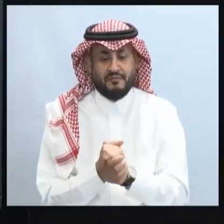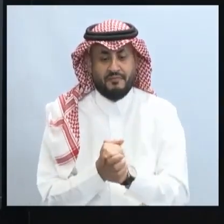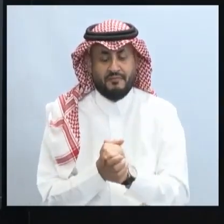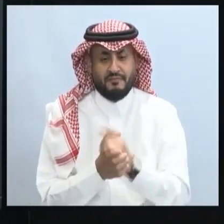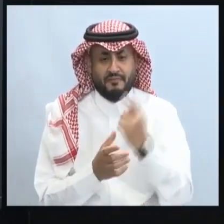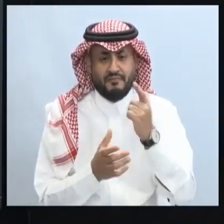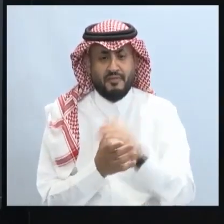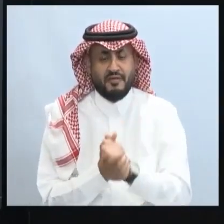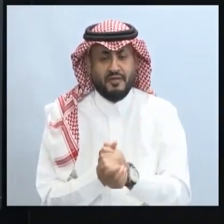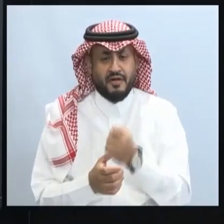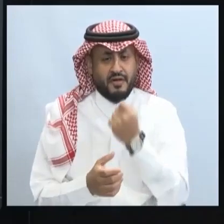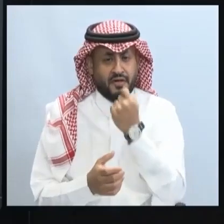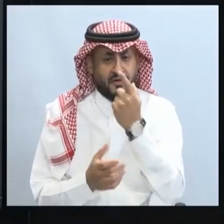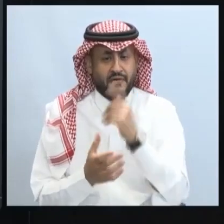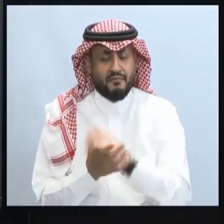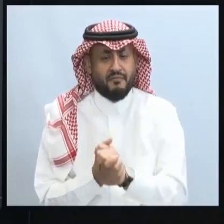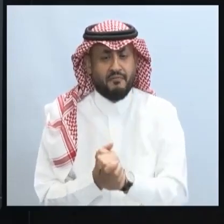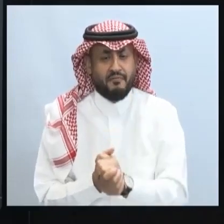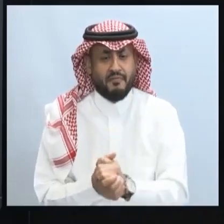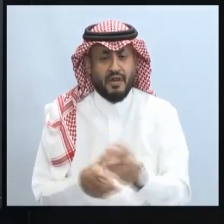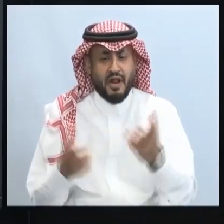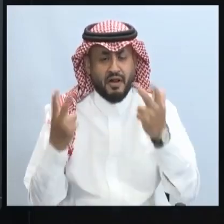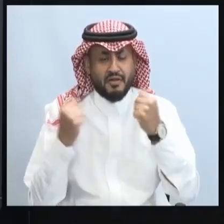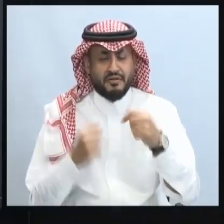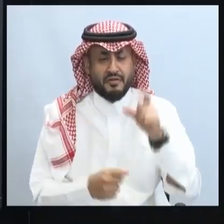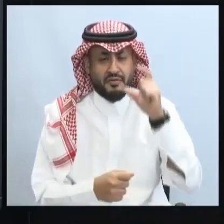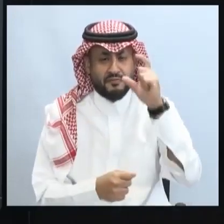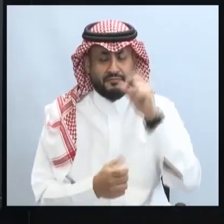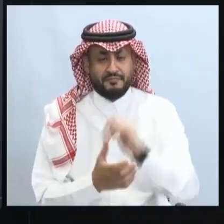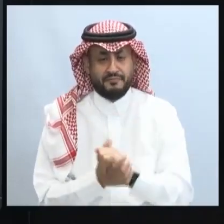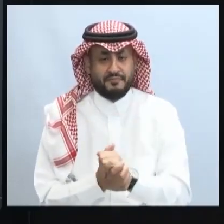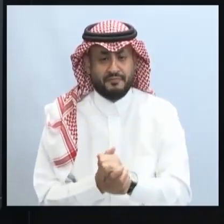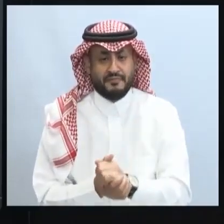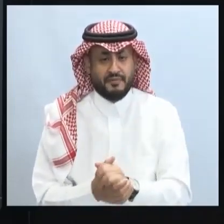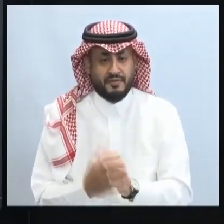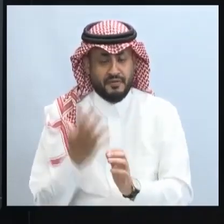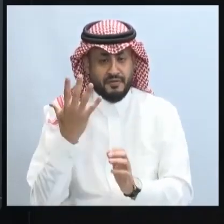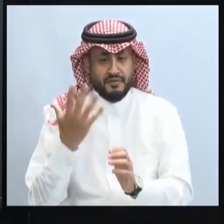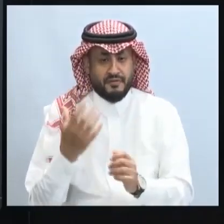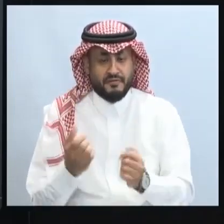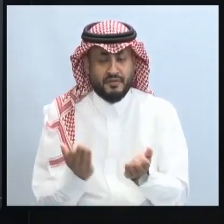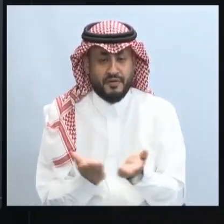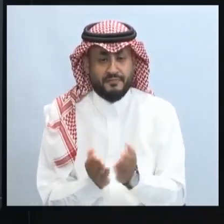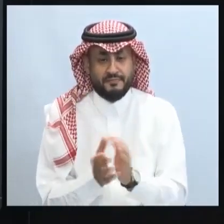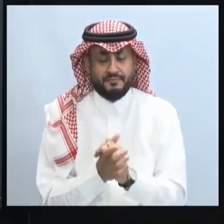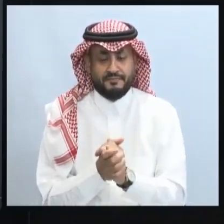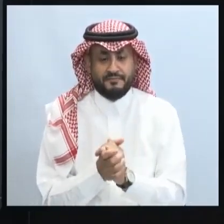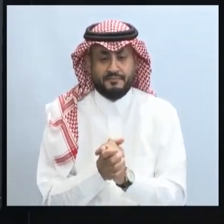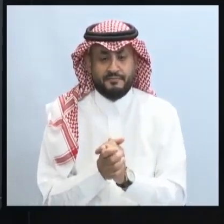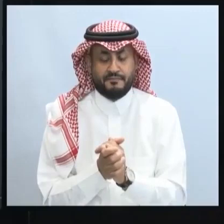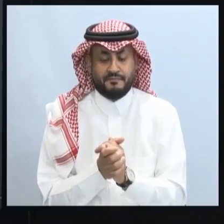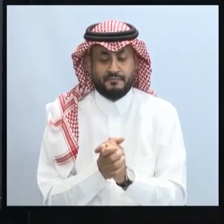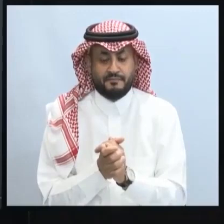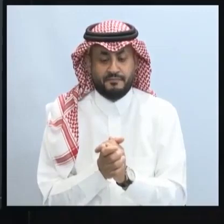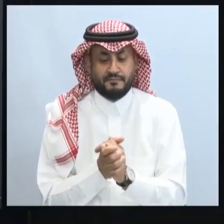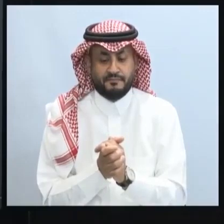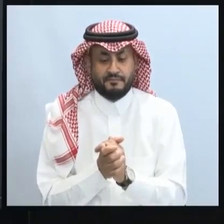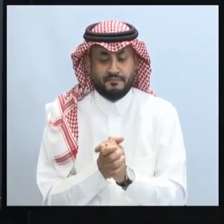ماده القران الكريم والدراسات الاسلاميه للصف الخامس الابتدائي